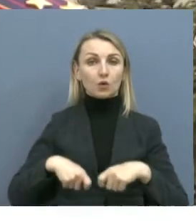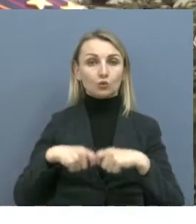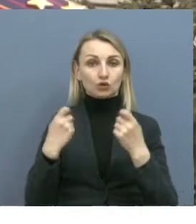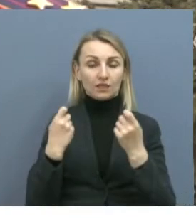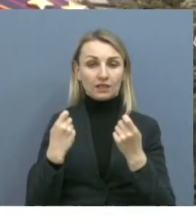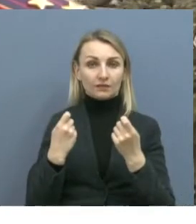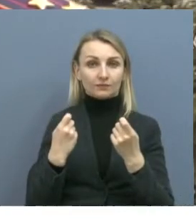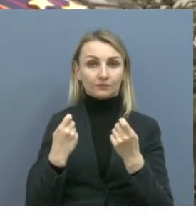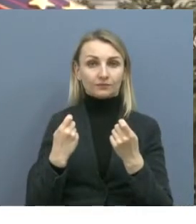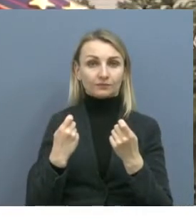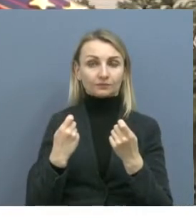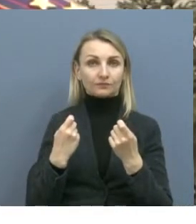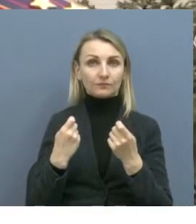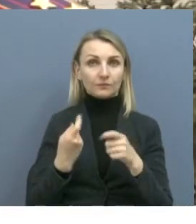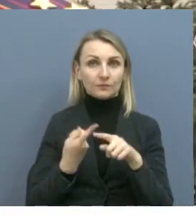именно